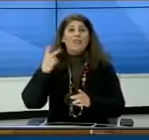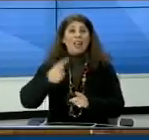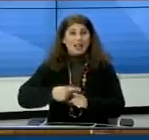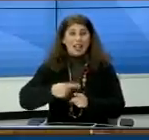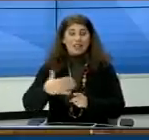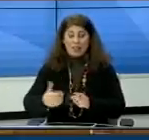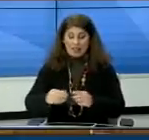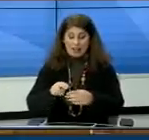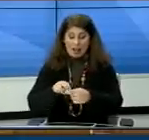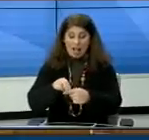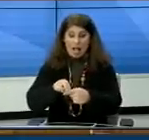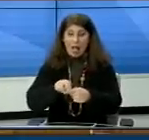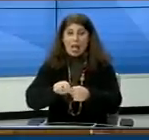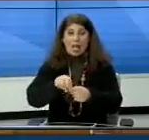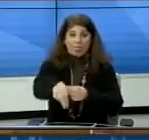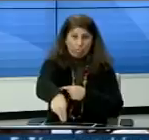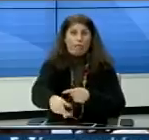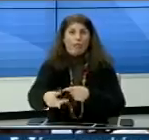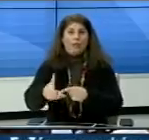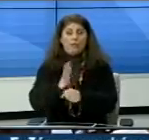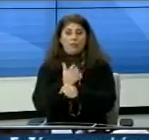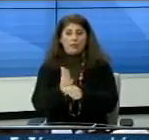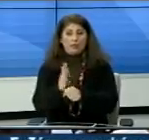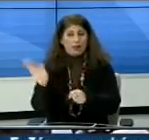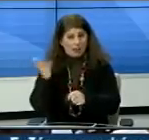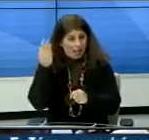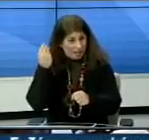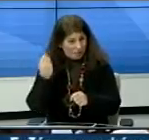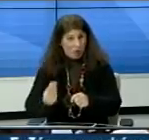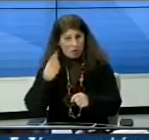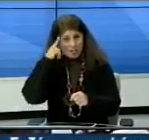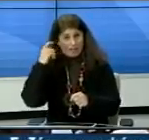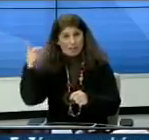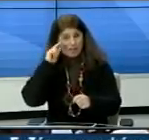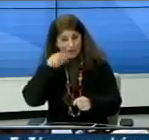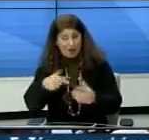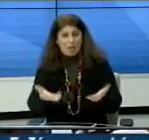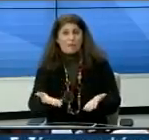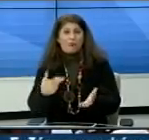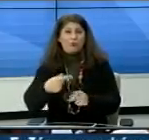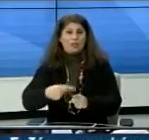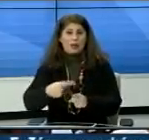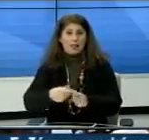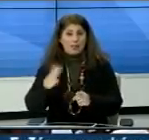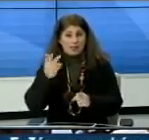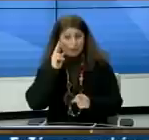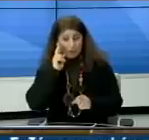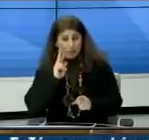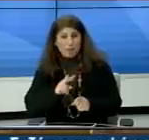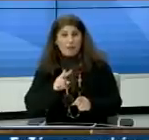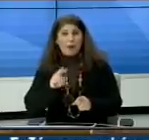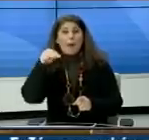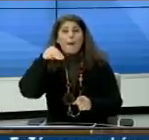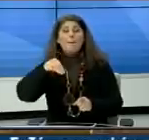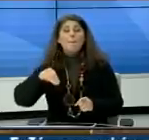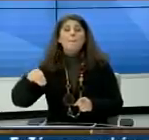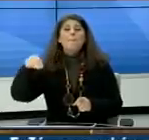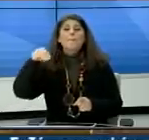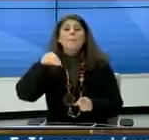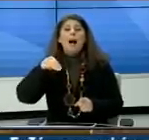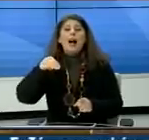βρισκόταν στα πρόθυρα της καταστροφής. Κάτι παραπάνω πρέπει να ξέρουν, κάτι πρέπει να βλέπουν. Κάτι πρέπει να βλέπει η Microsoft, η οποία έρχεται